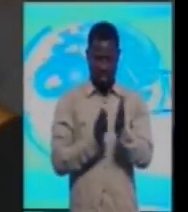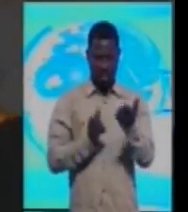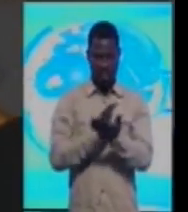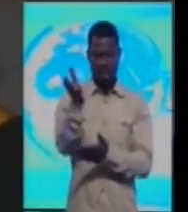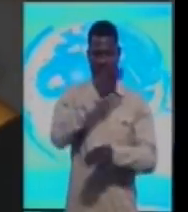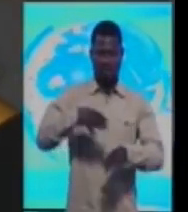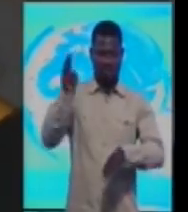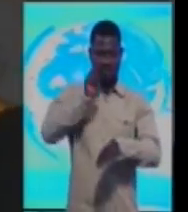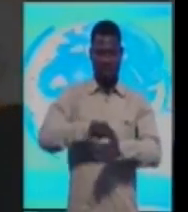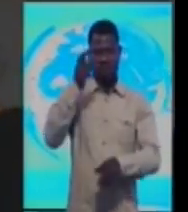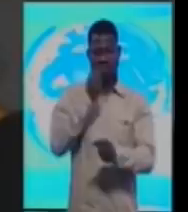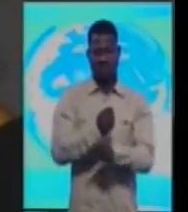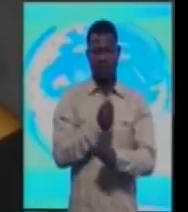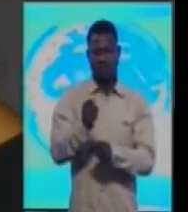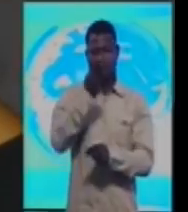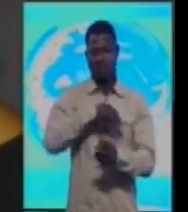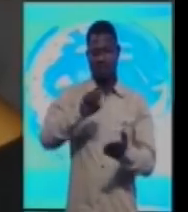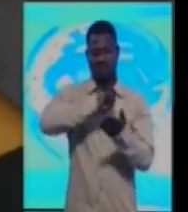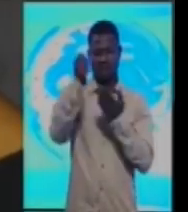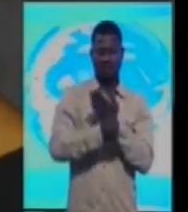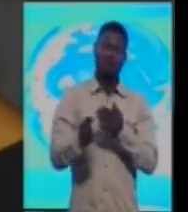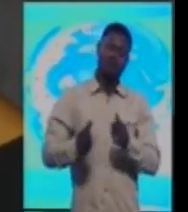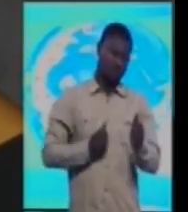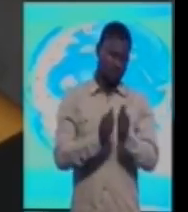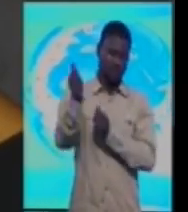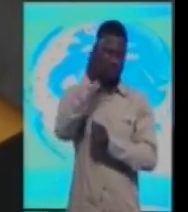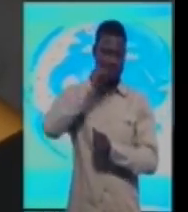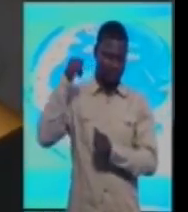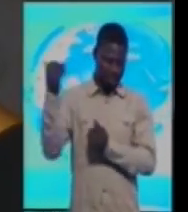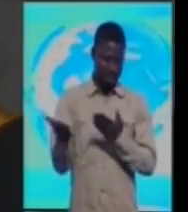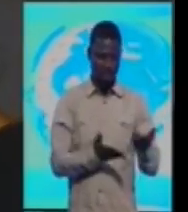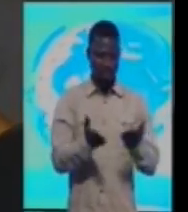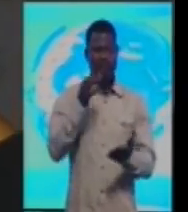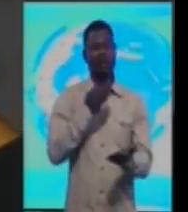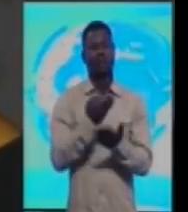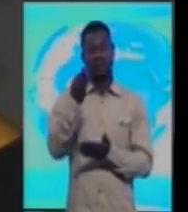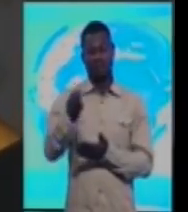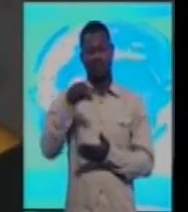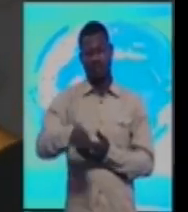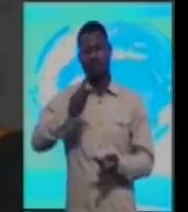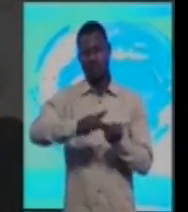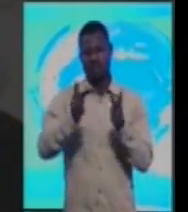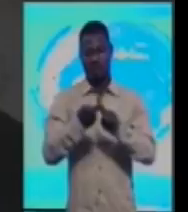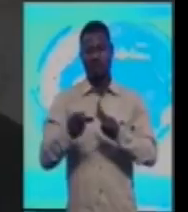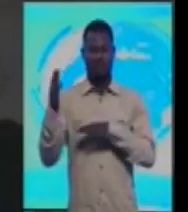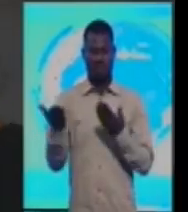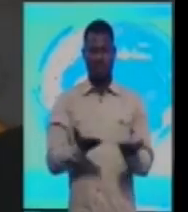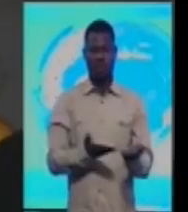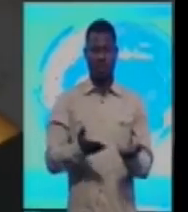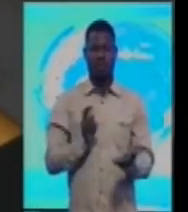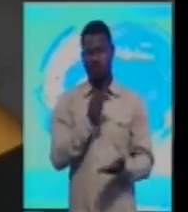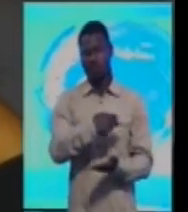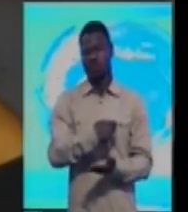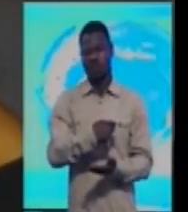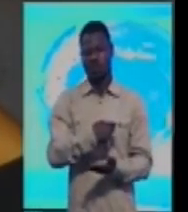effective de cette stratégie et au-delà de l'apport financier que nous espérons que les partenaires vont pouvoir annoncer On va